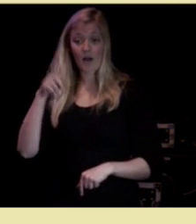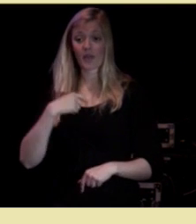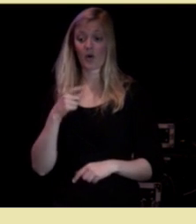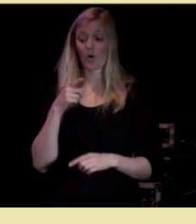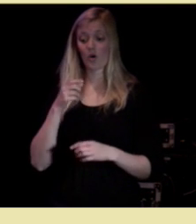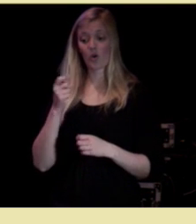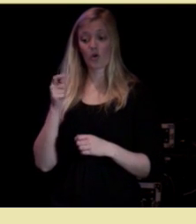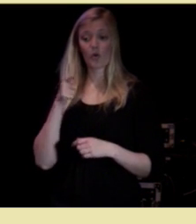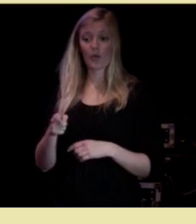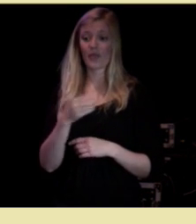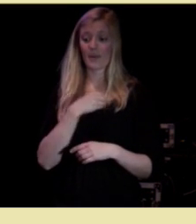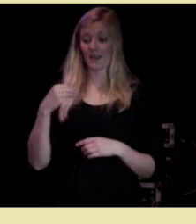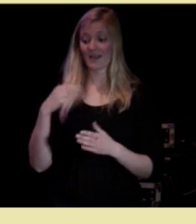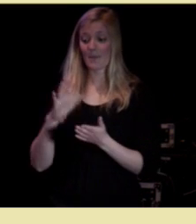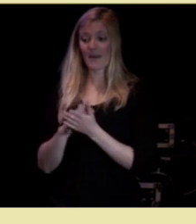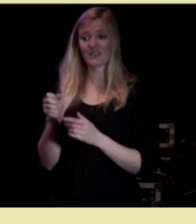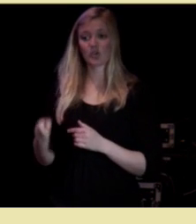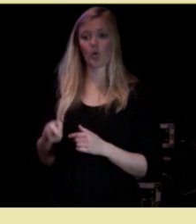stokk.